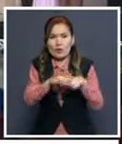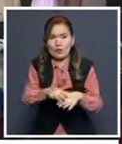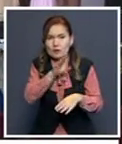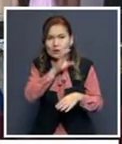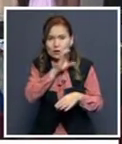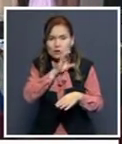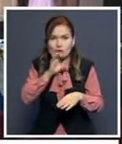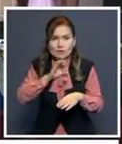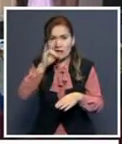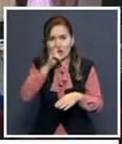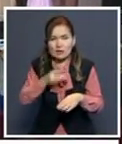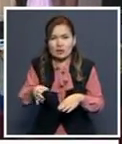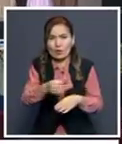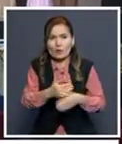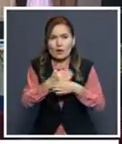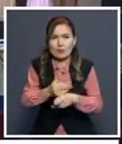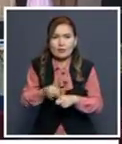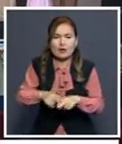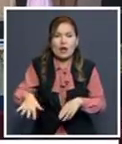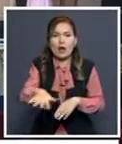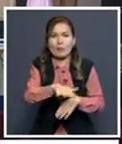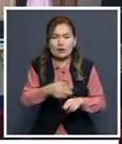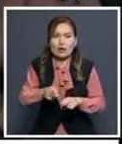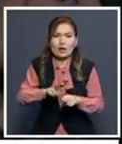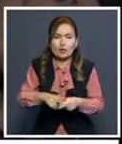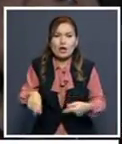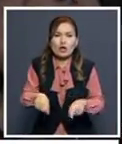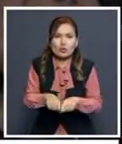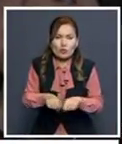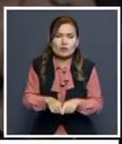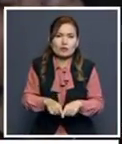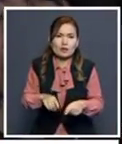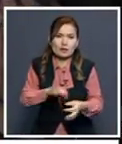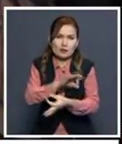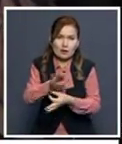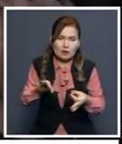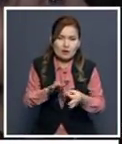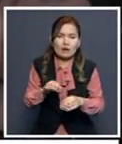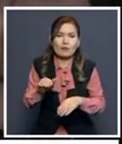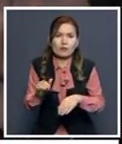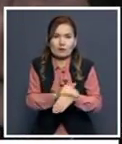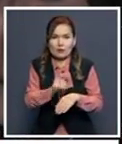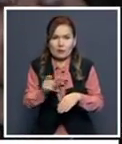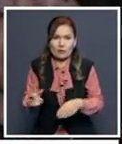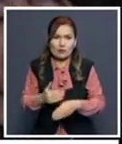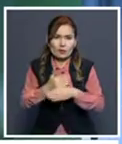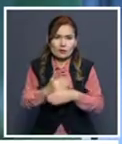Солтүстіктің бизнесмендері жас мамандарға, оңтүстік аймақтарынан көшіп келген ағайынға жан-жақты қолдау көрсетуде.